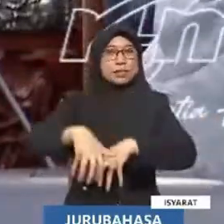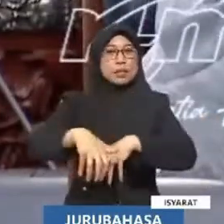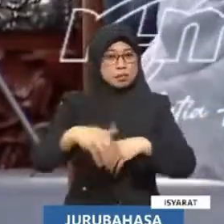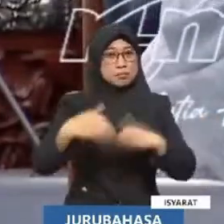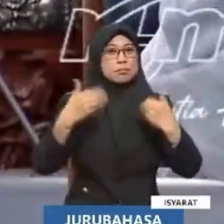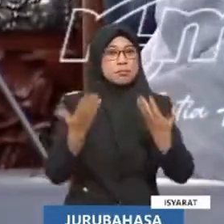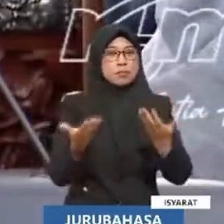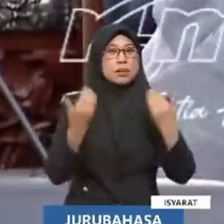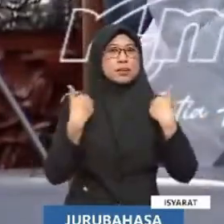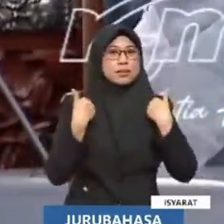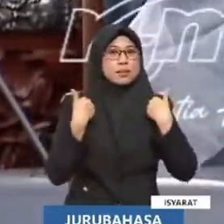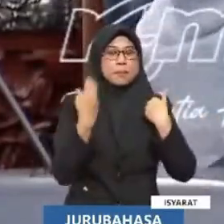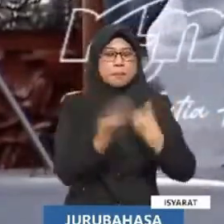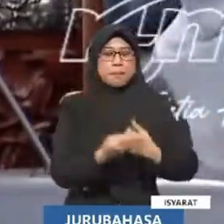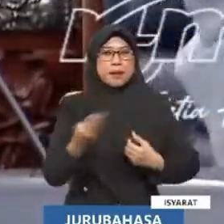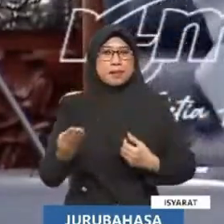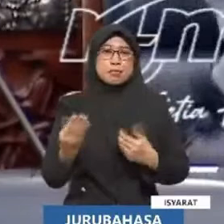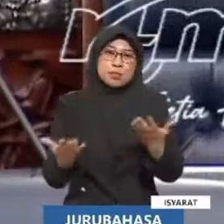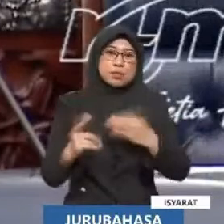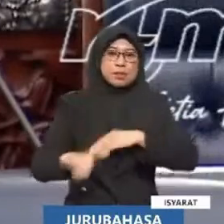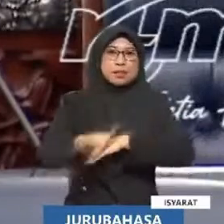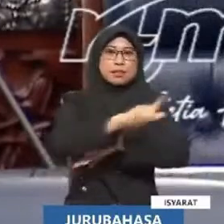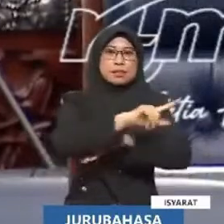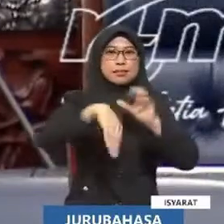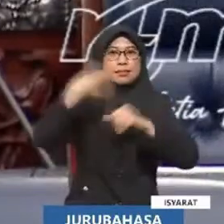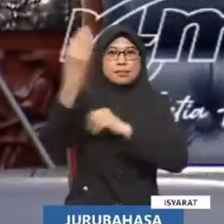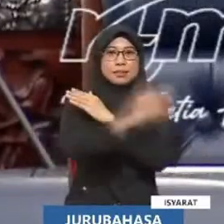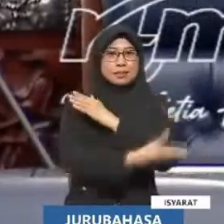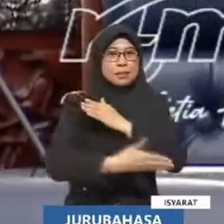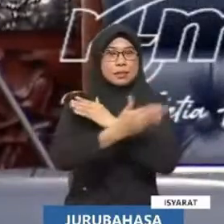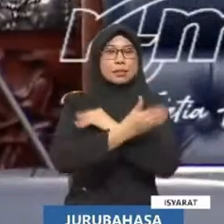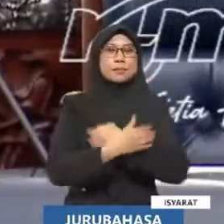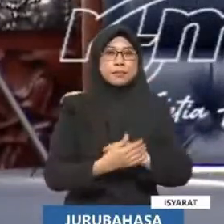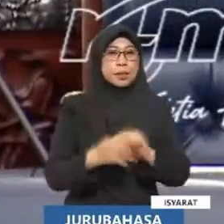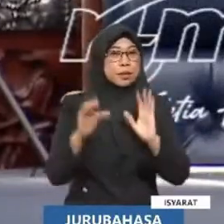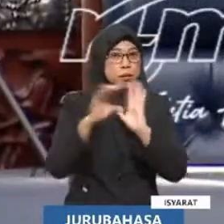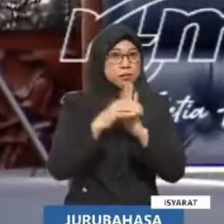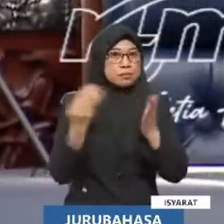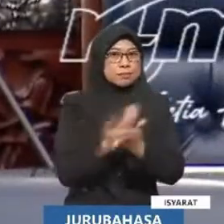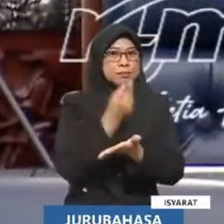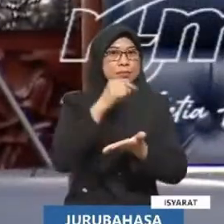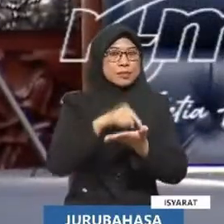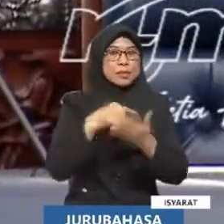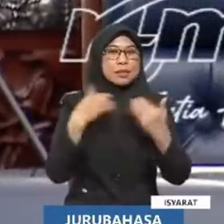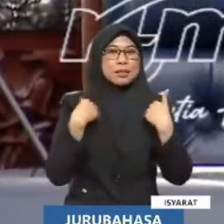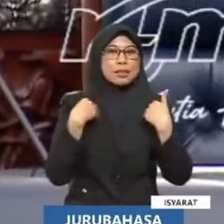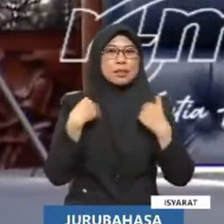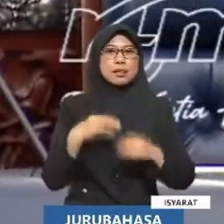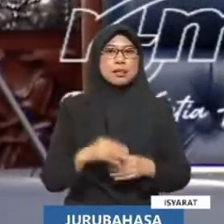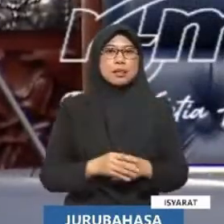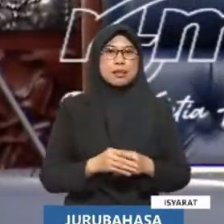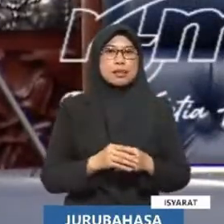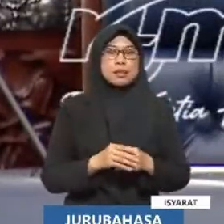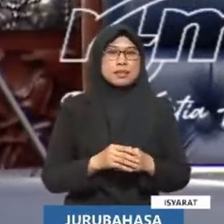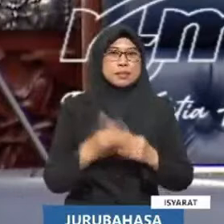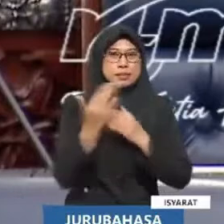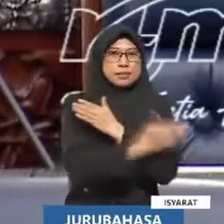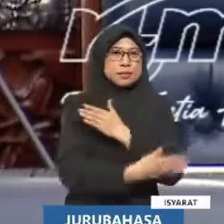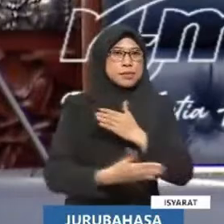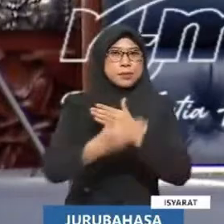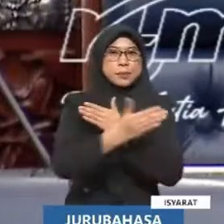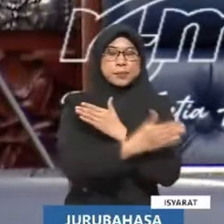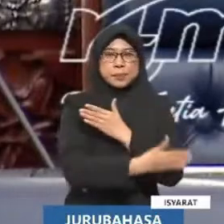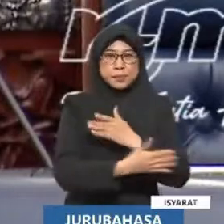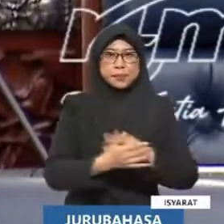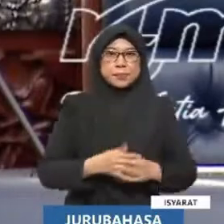bahan untuk steam dan kita Buka ladang-ladang Irwan Garut juga so baru-baru Ini contohnya kita baru ada my eyes ada negara